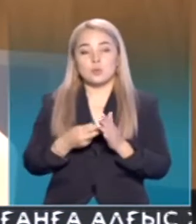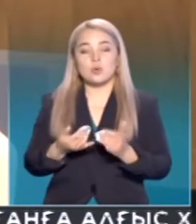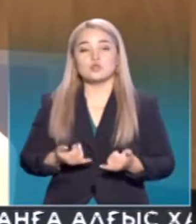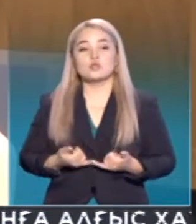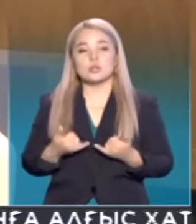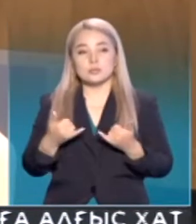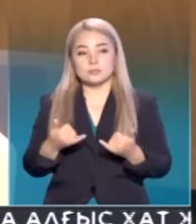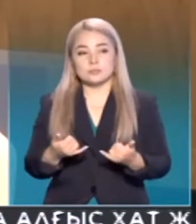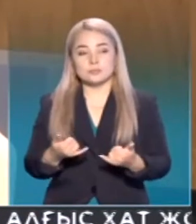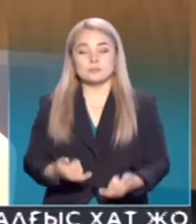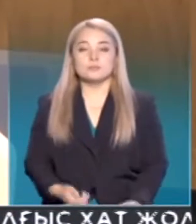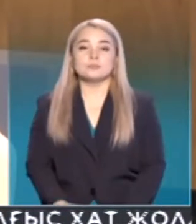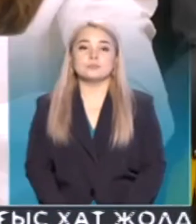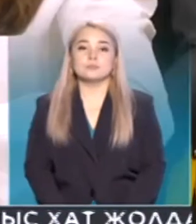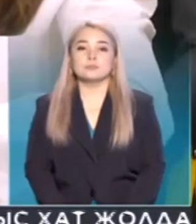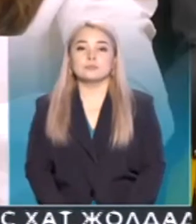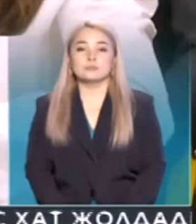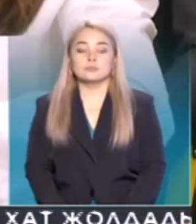ұсынды.